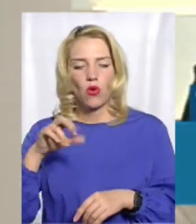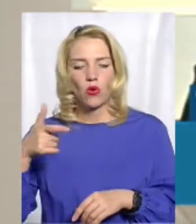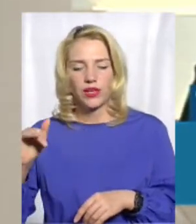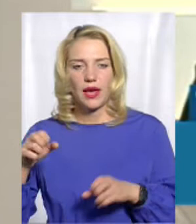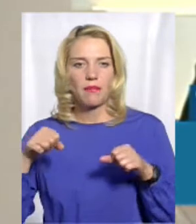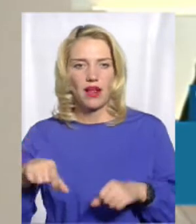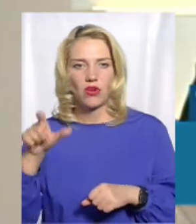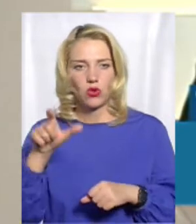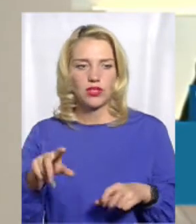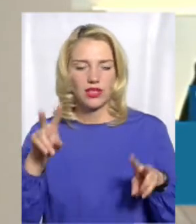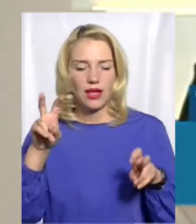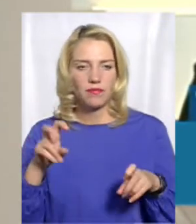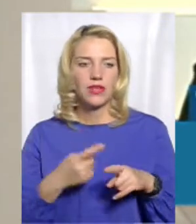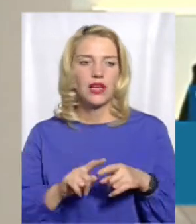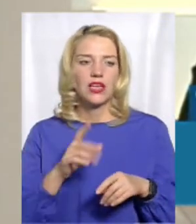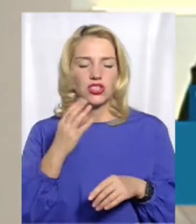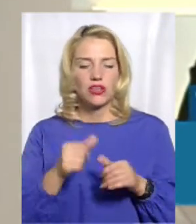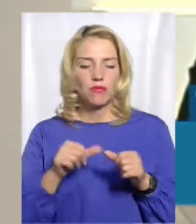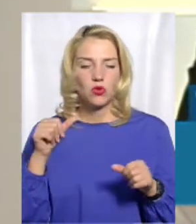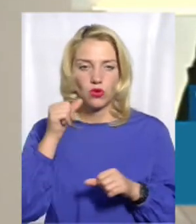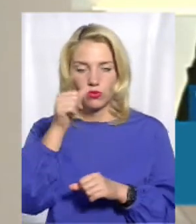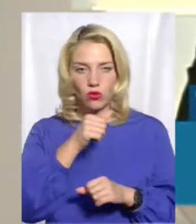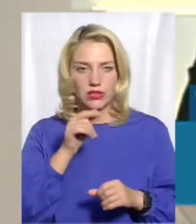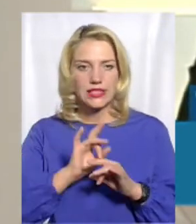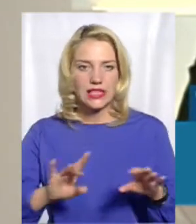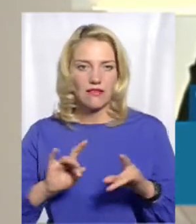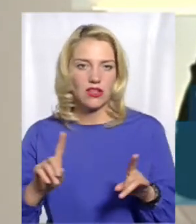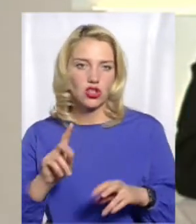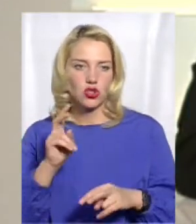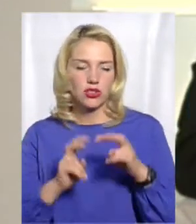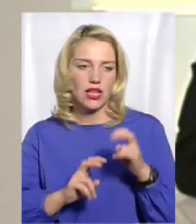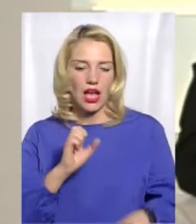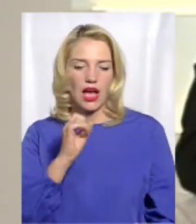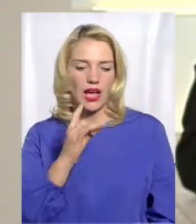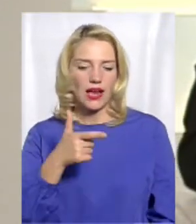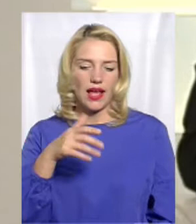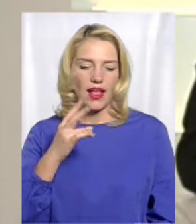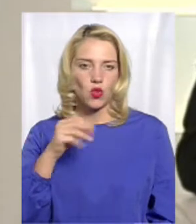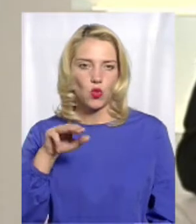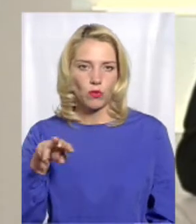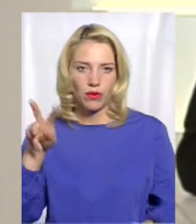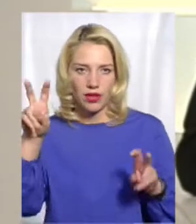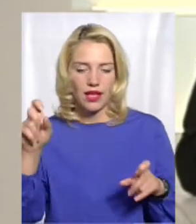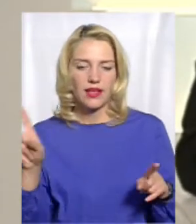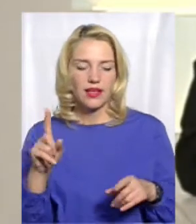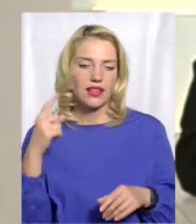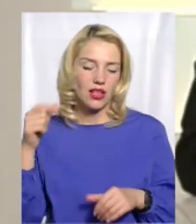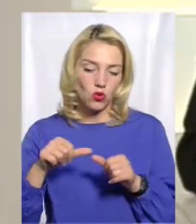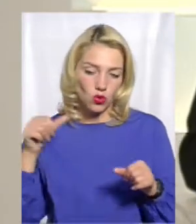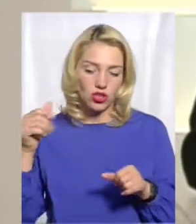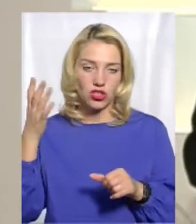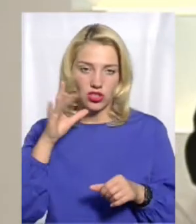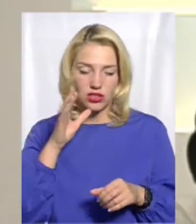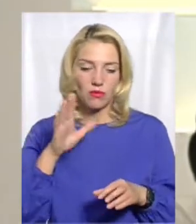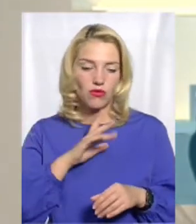Ольга Мелей-Забрамна ще у минулому році заявила, що завод «Аргентум», який на той час був єдиним в Україні,